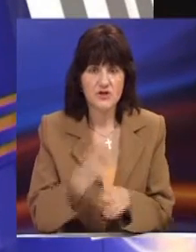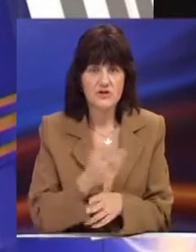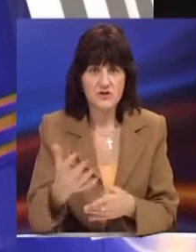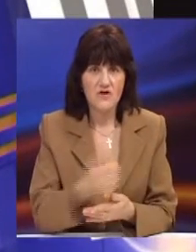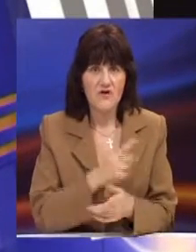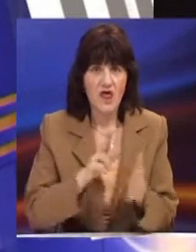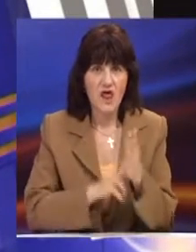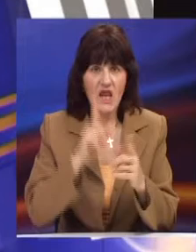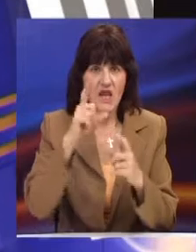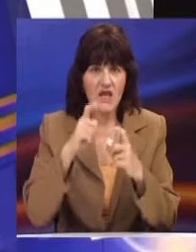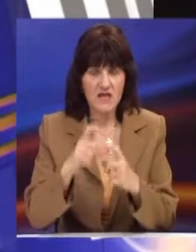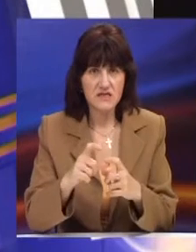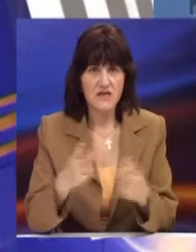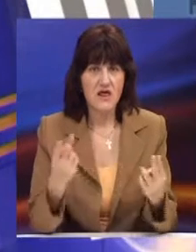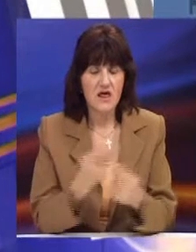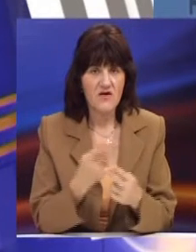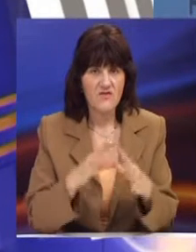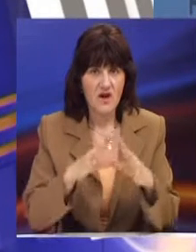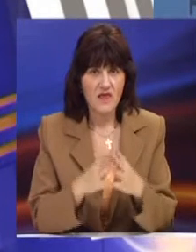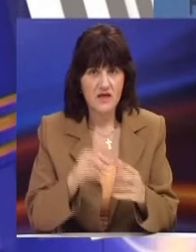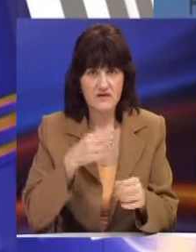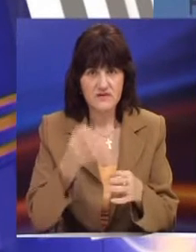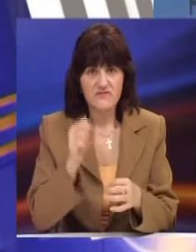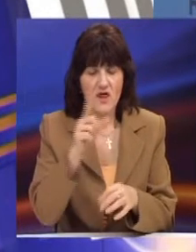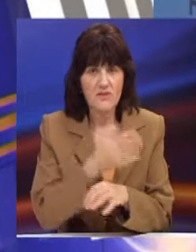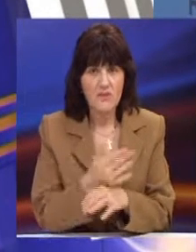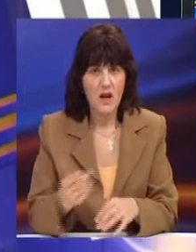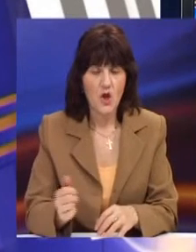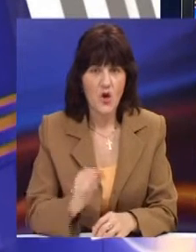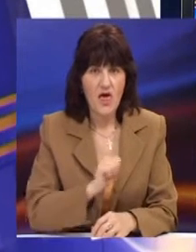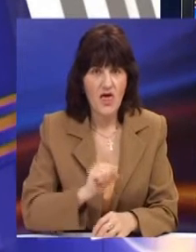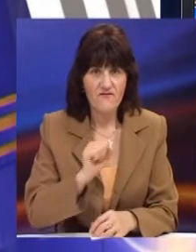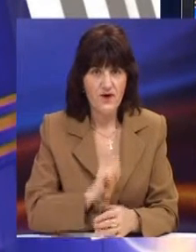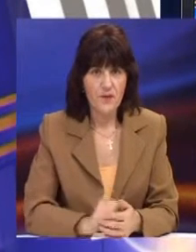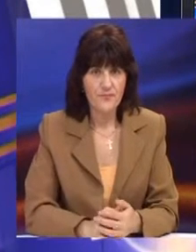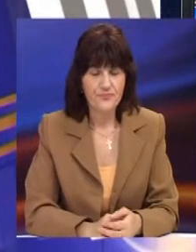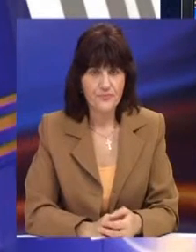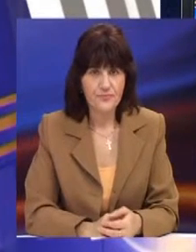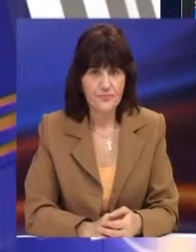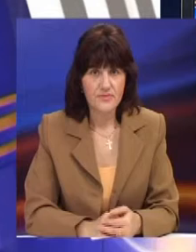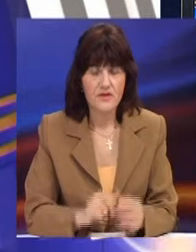odnosno NIS Naftagas. Vrednost projekta je 12 miliona evra. Povodom obeležavanja Svetskog dana deteta,